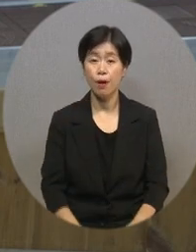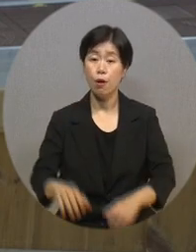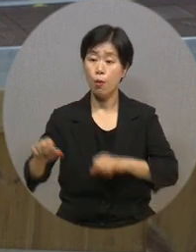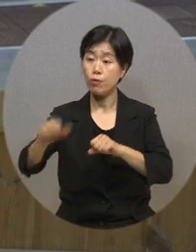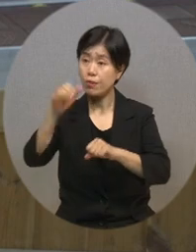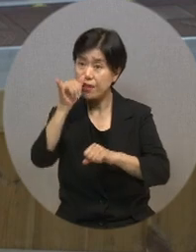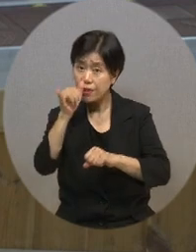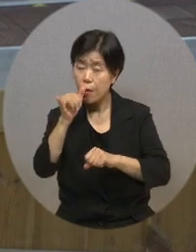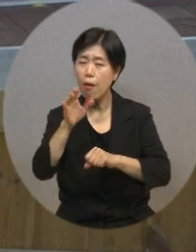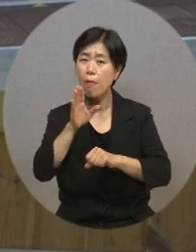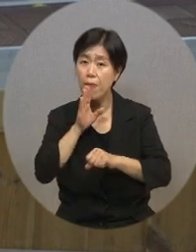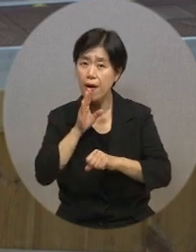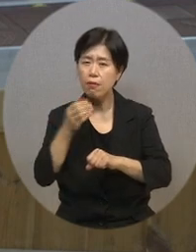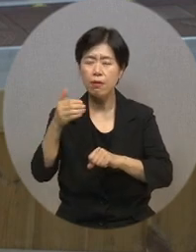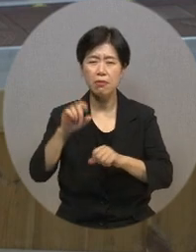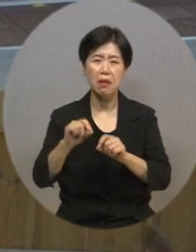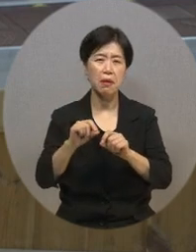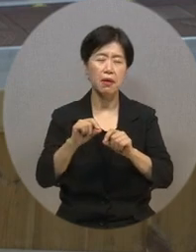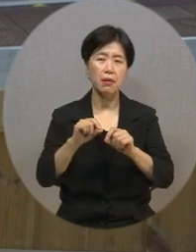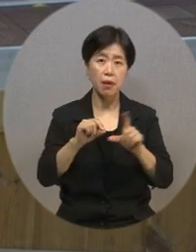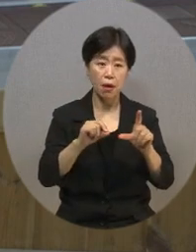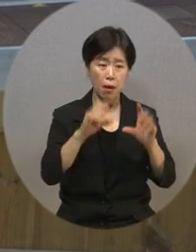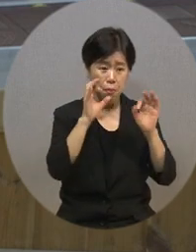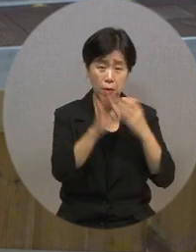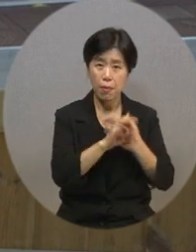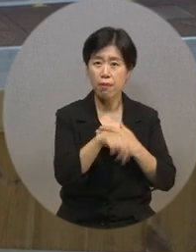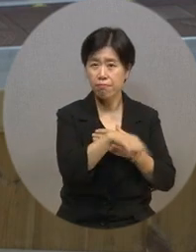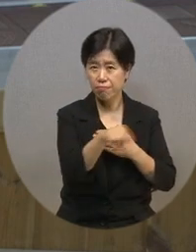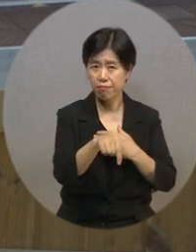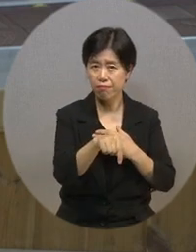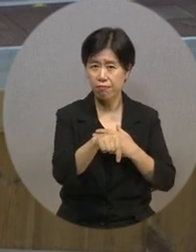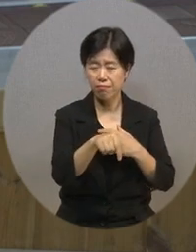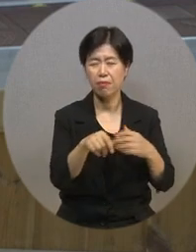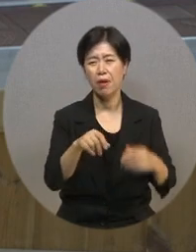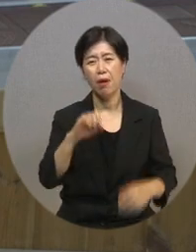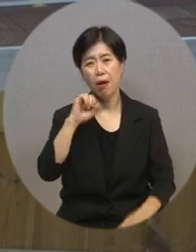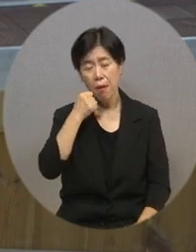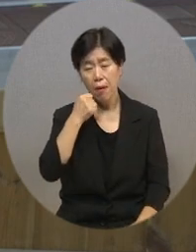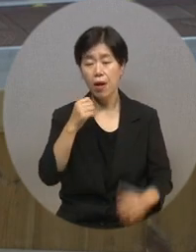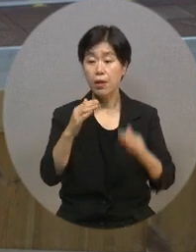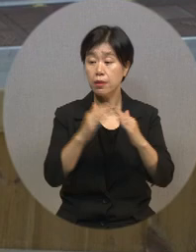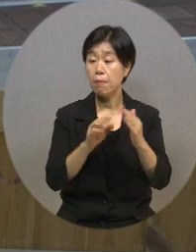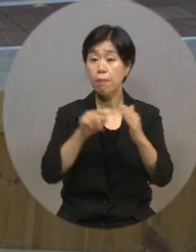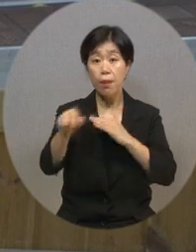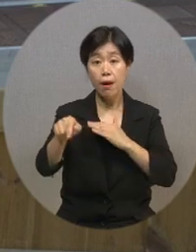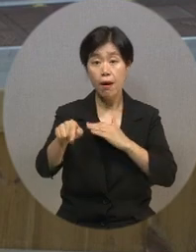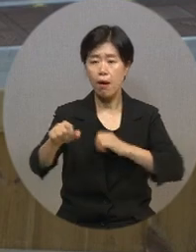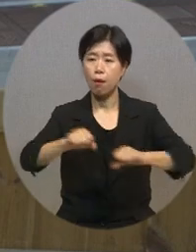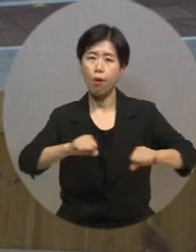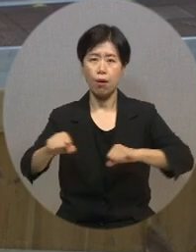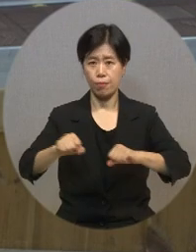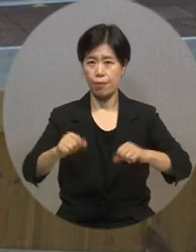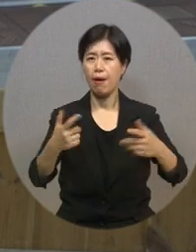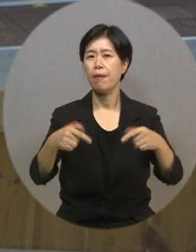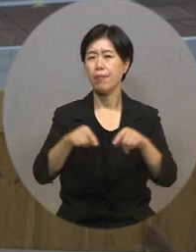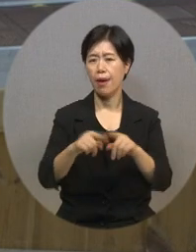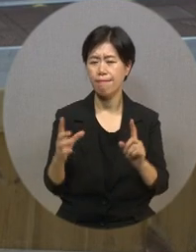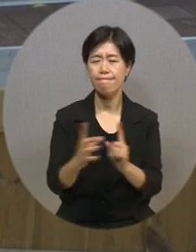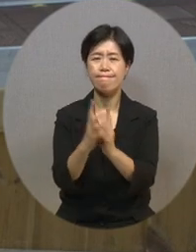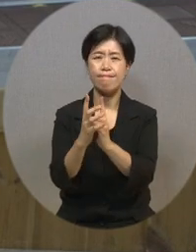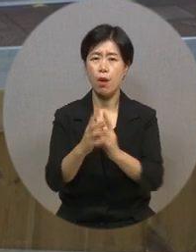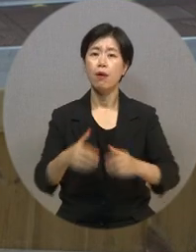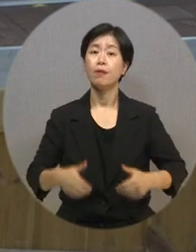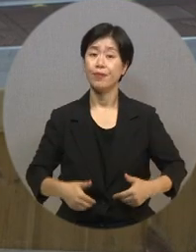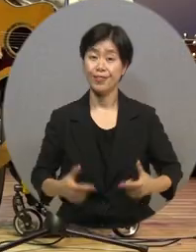계시지만 장애인들도 어렵지만 바깥으로 나와서 같이 또 열심히 활동하는